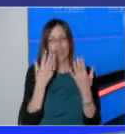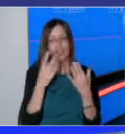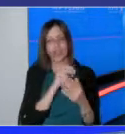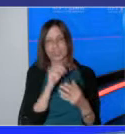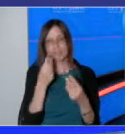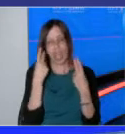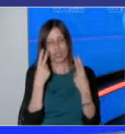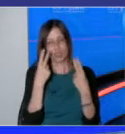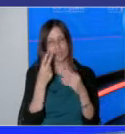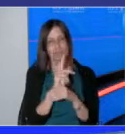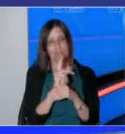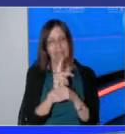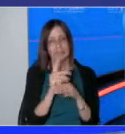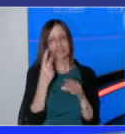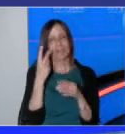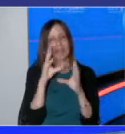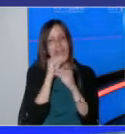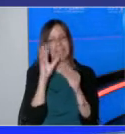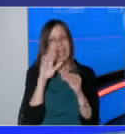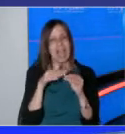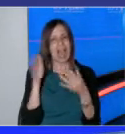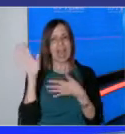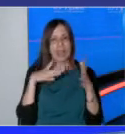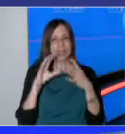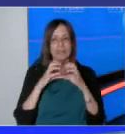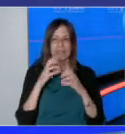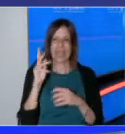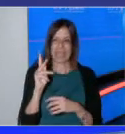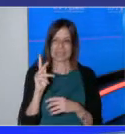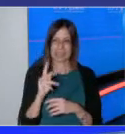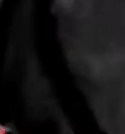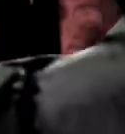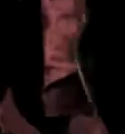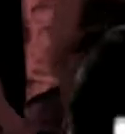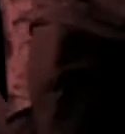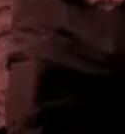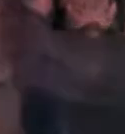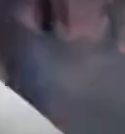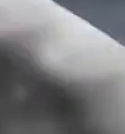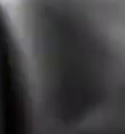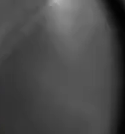חשובים. מיד איתנו שניים לדבר על האלימות בכפר קאסם. מעברון ואני חוזר.